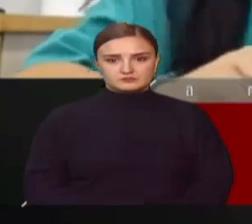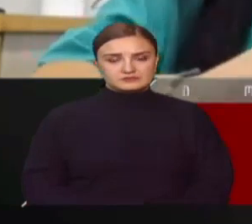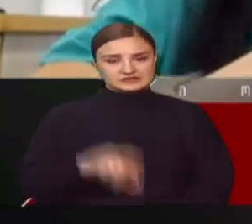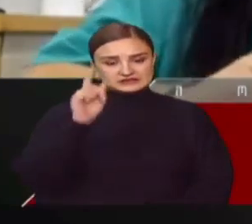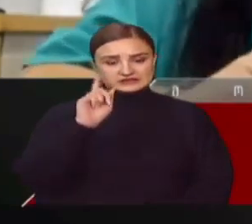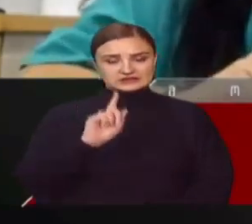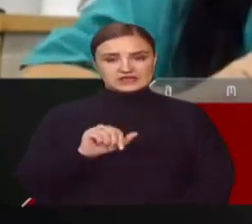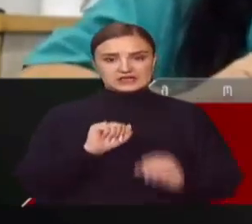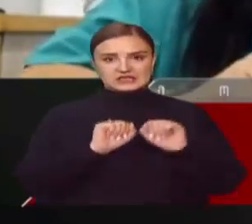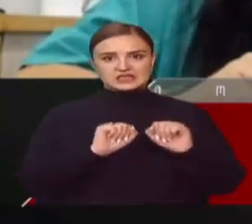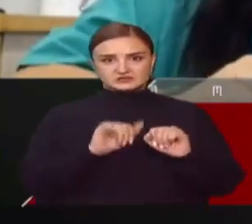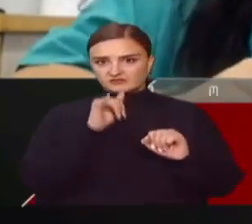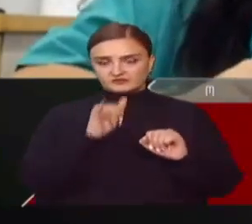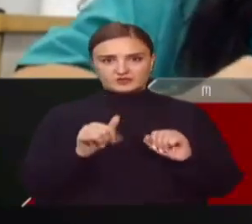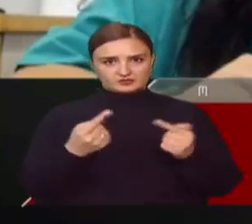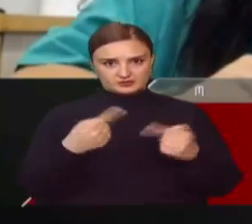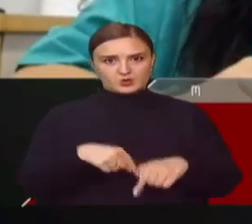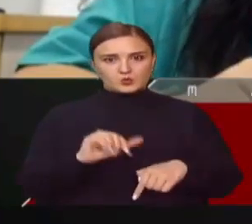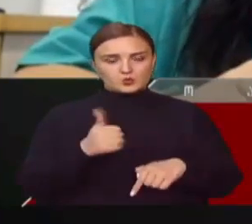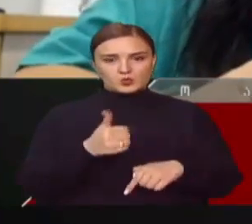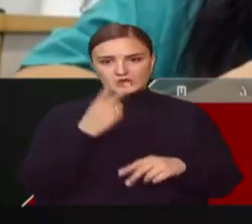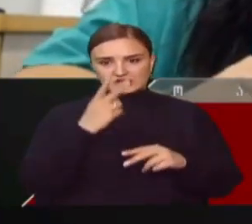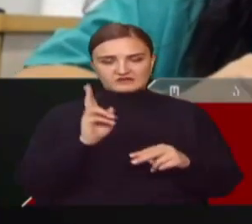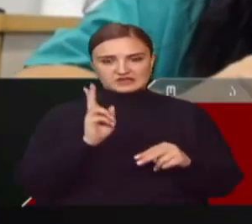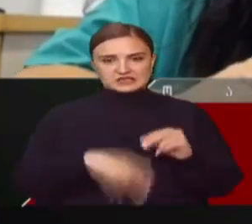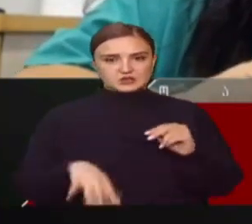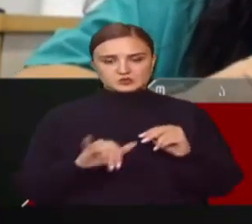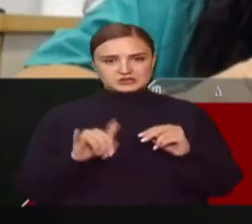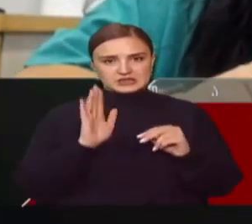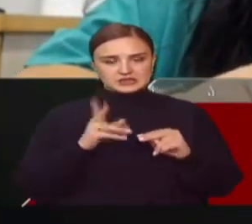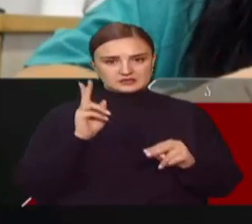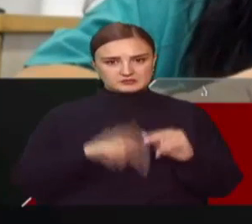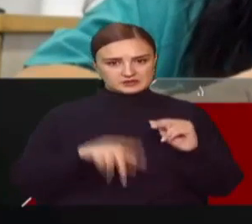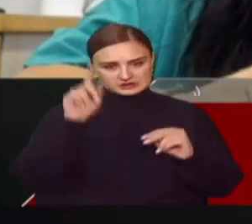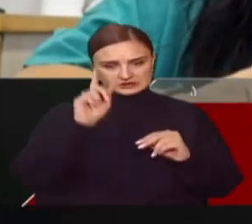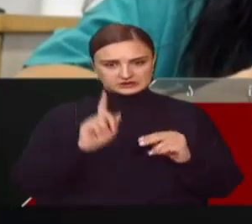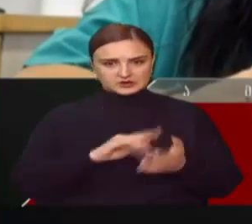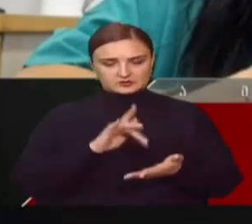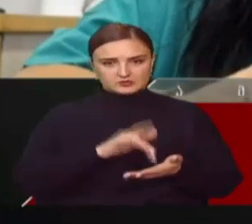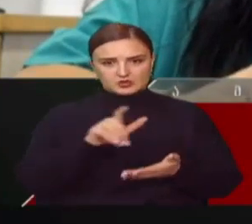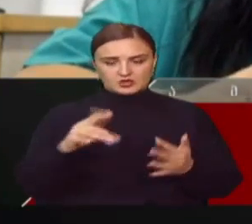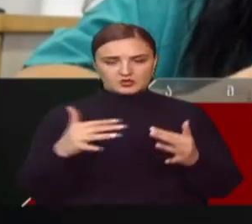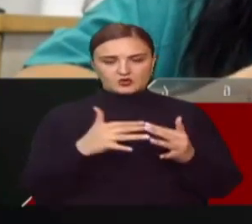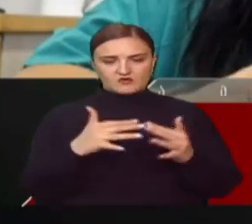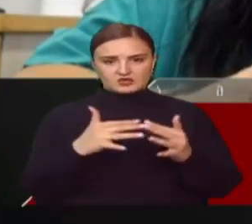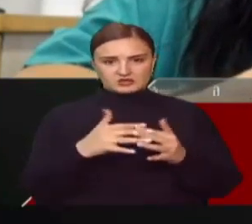დაცვაში და მეორე როგორ ხედავენ ისინი დასასრულს, სად ხედავენ ისრაელის მოქალაქეები კონფლიქტის